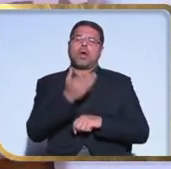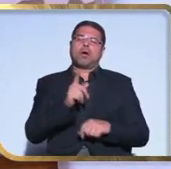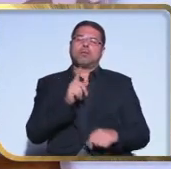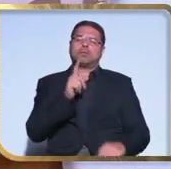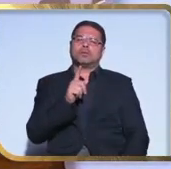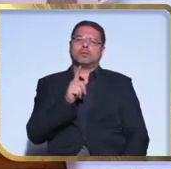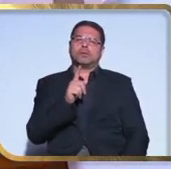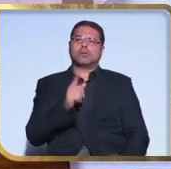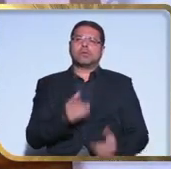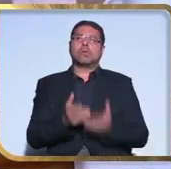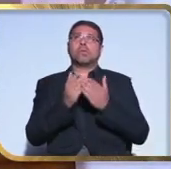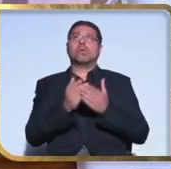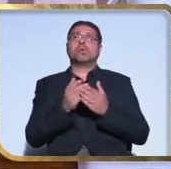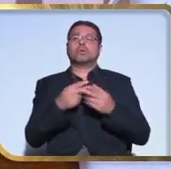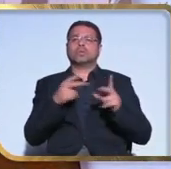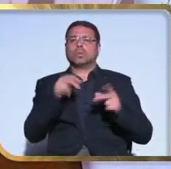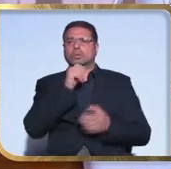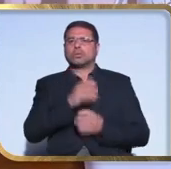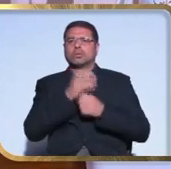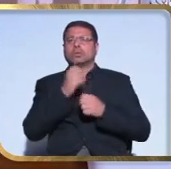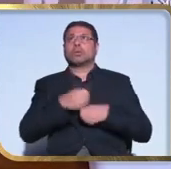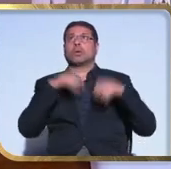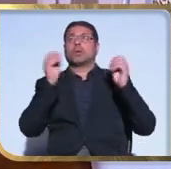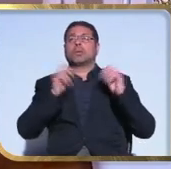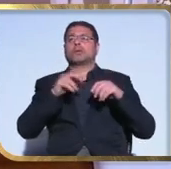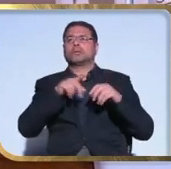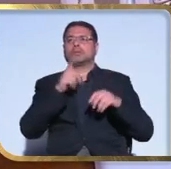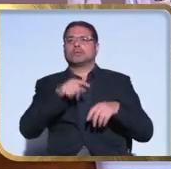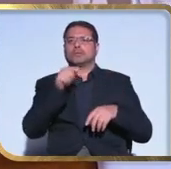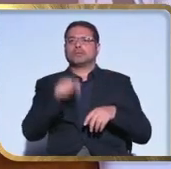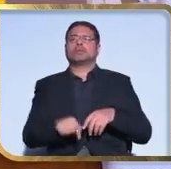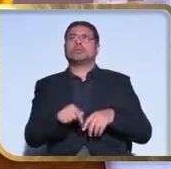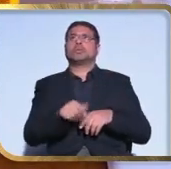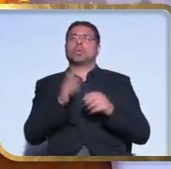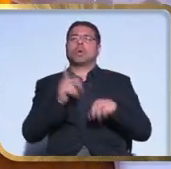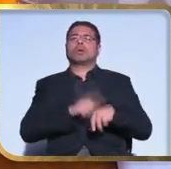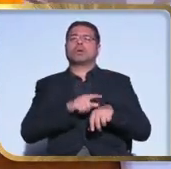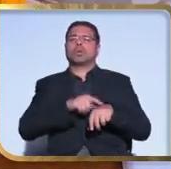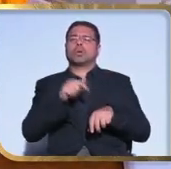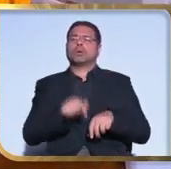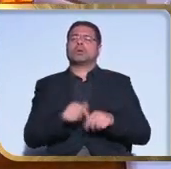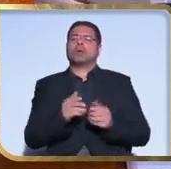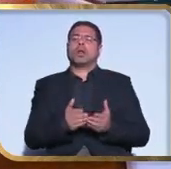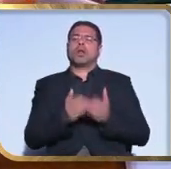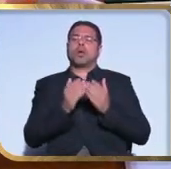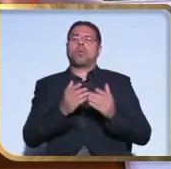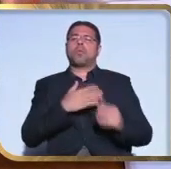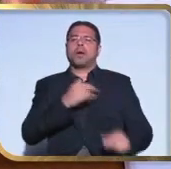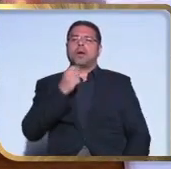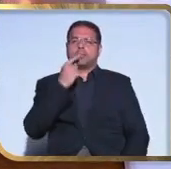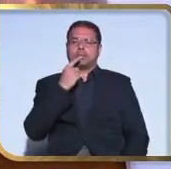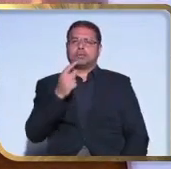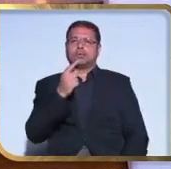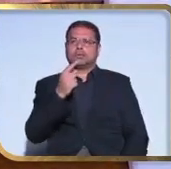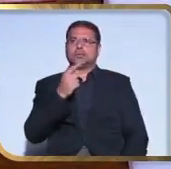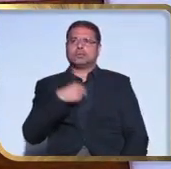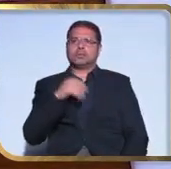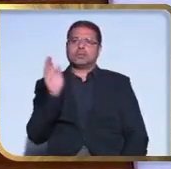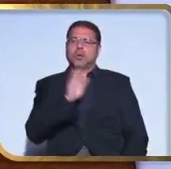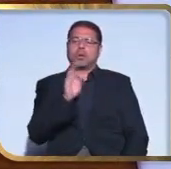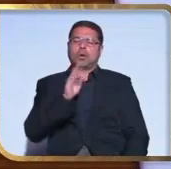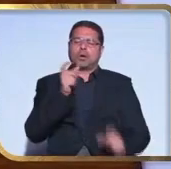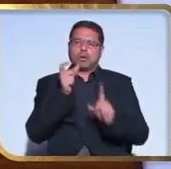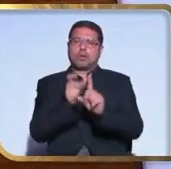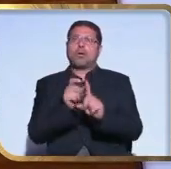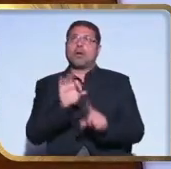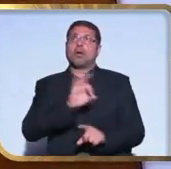الله اللهم صل وسلم وبارك عل في كل وقت وحين اللهم امين نستودعكم